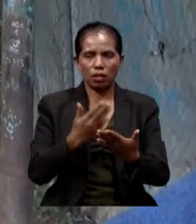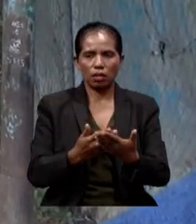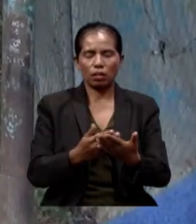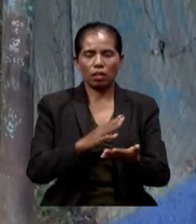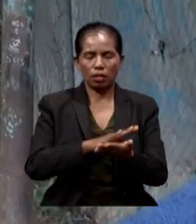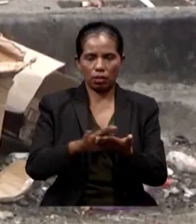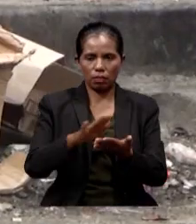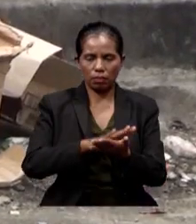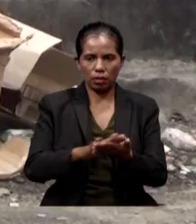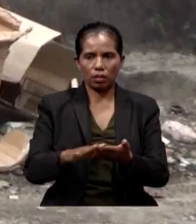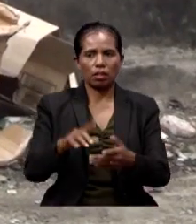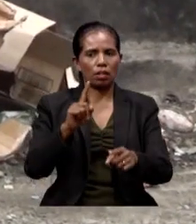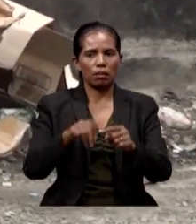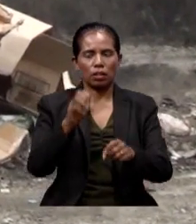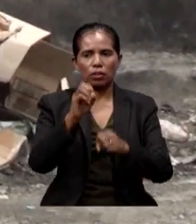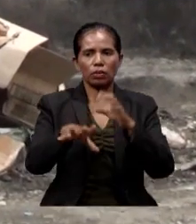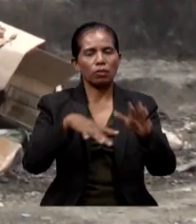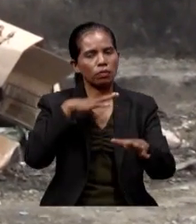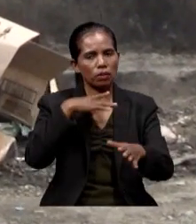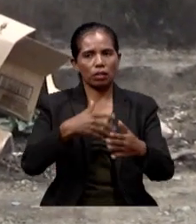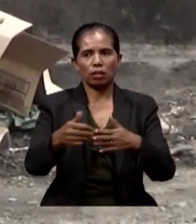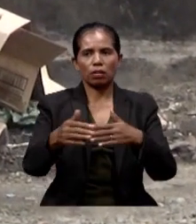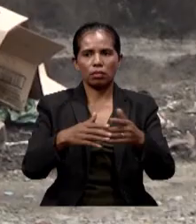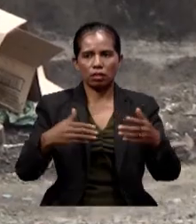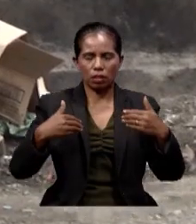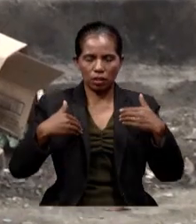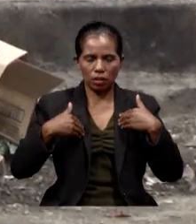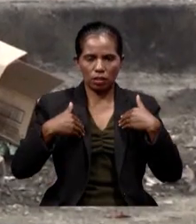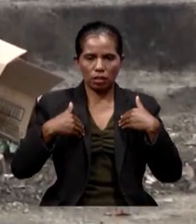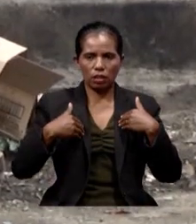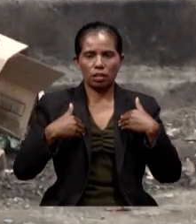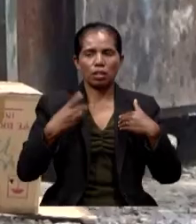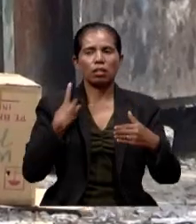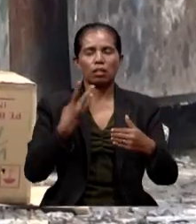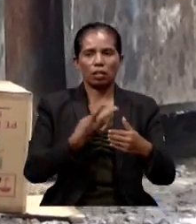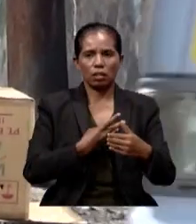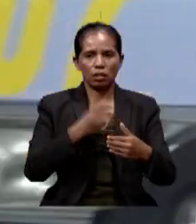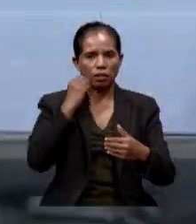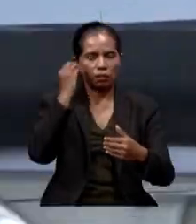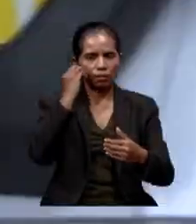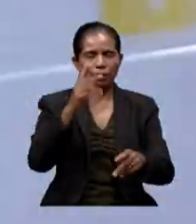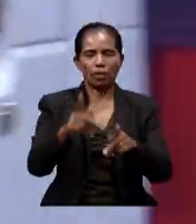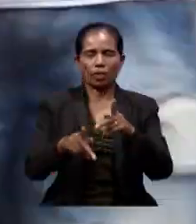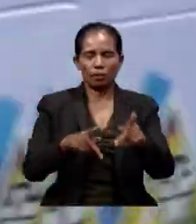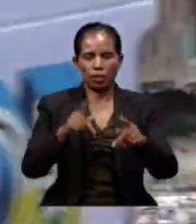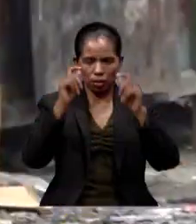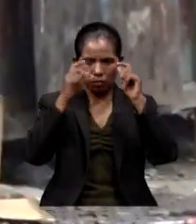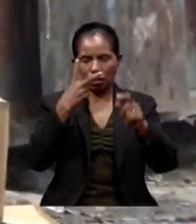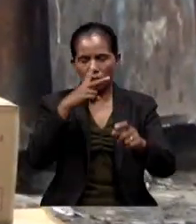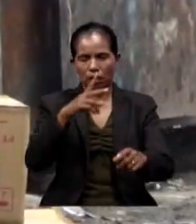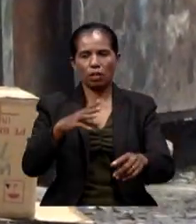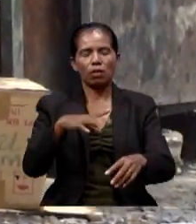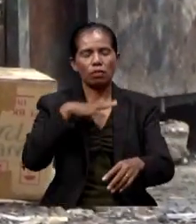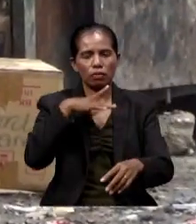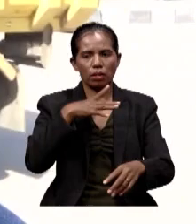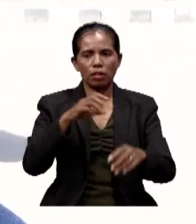limpeza depois la bela soal lisu arbiru atau nih mosu inundasaun kita nih Moving dari Siderang Timaroa, kohir hari lisu soyar biru,